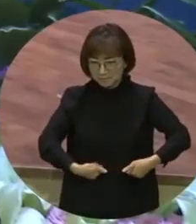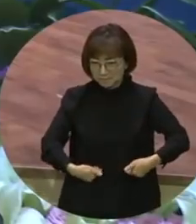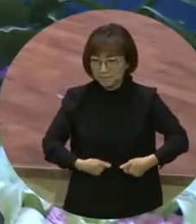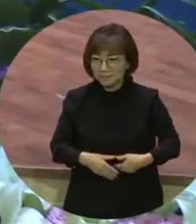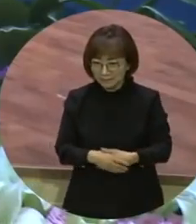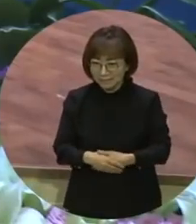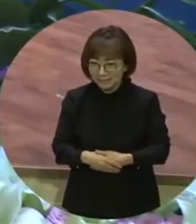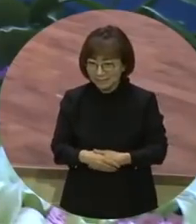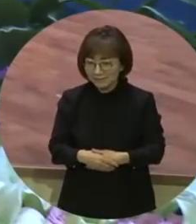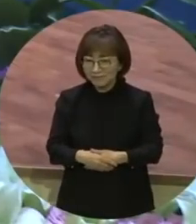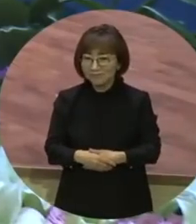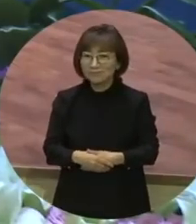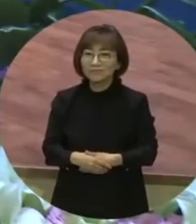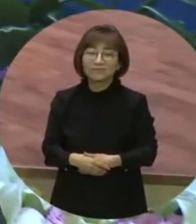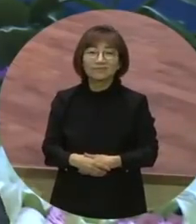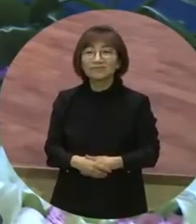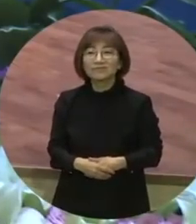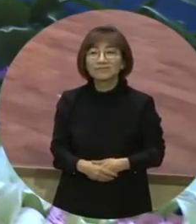즉시로